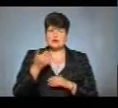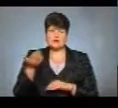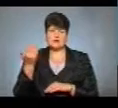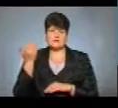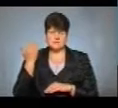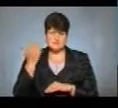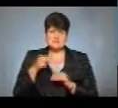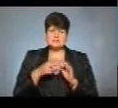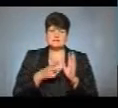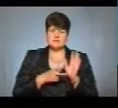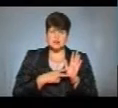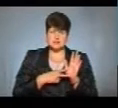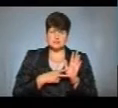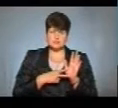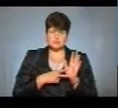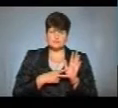а саме